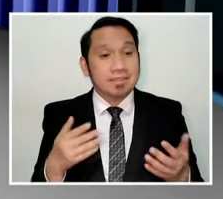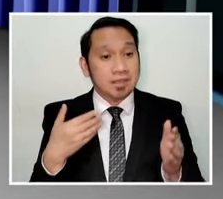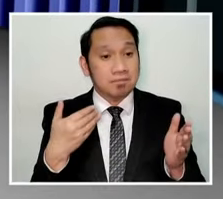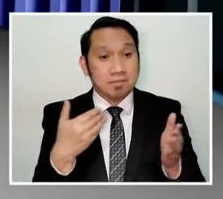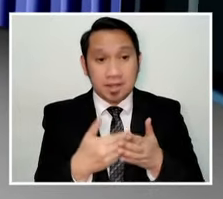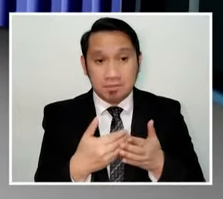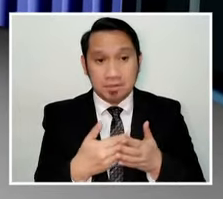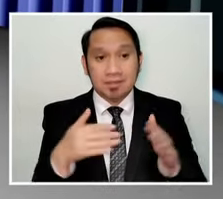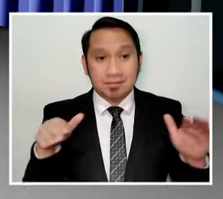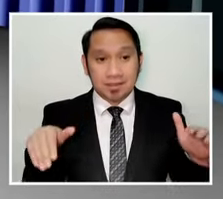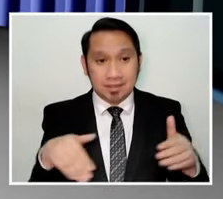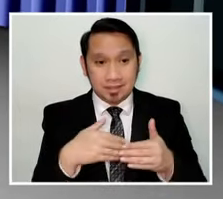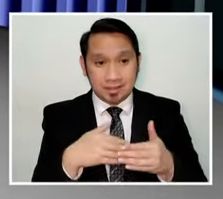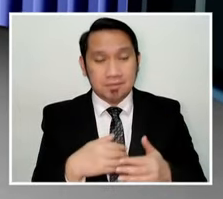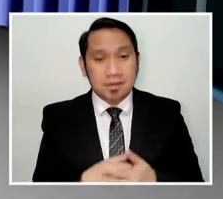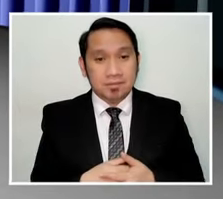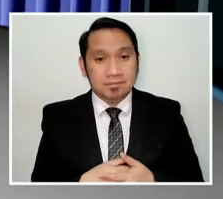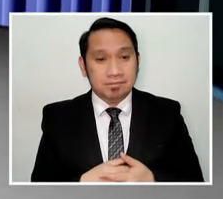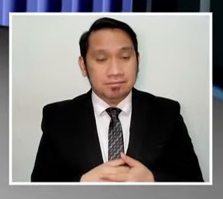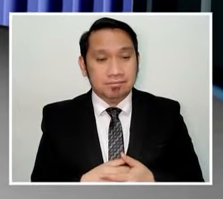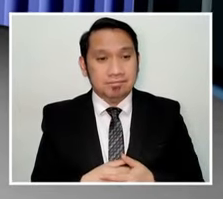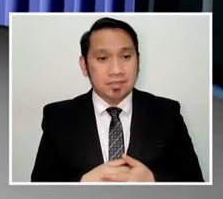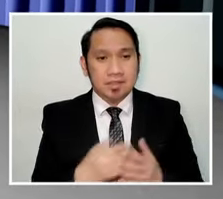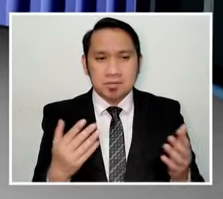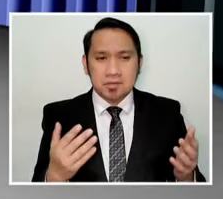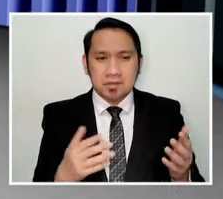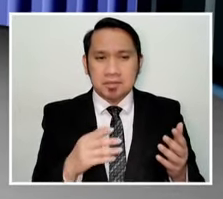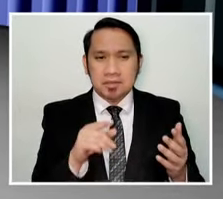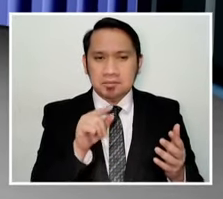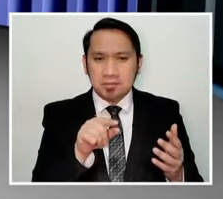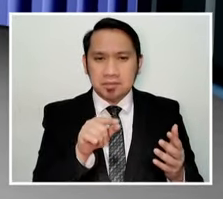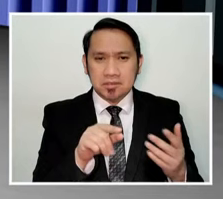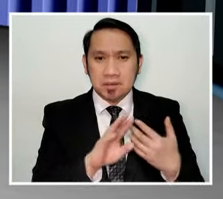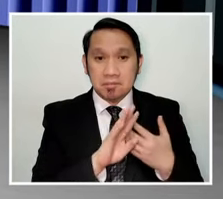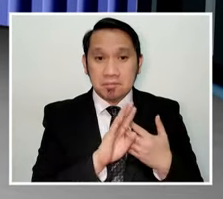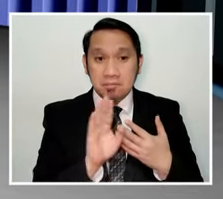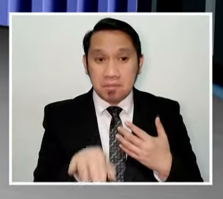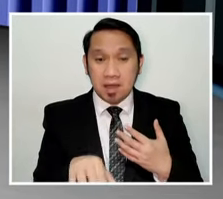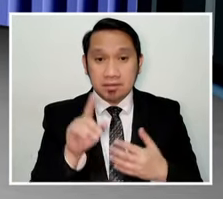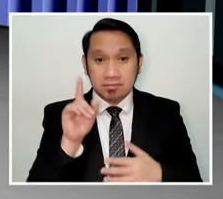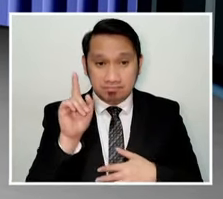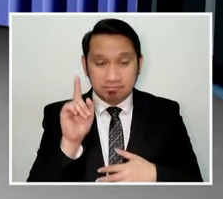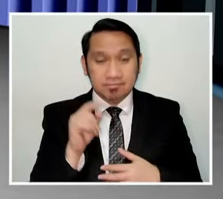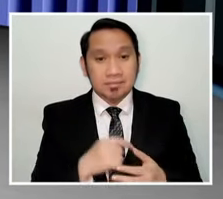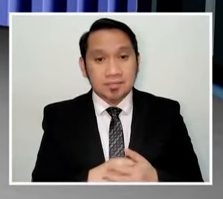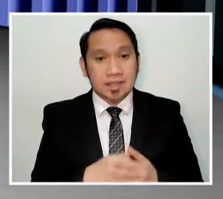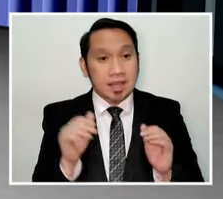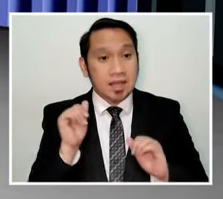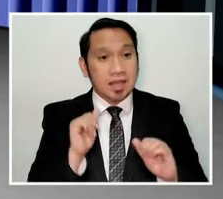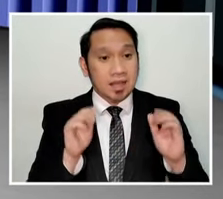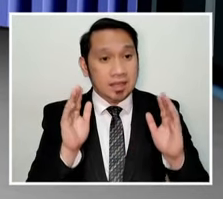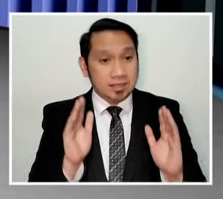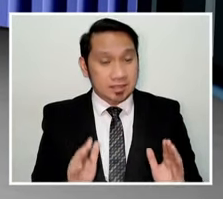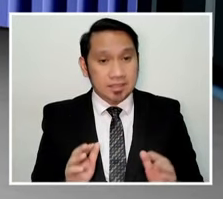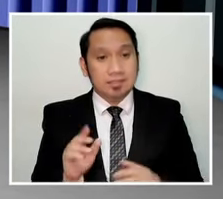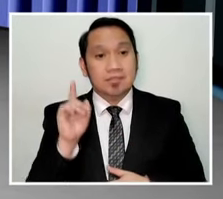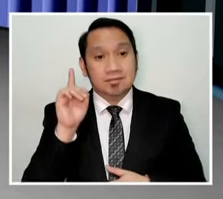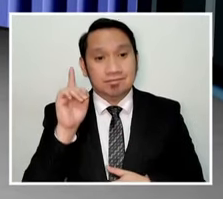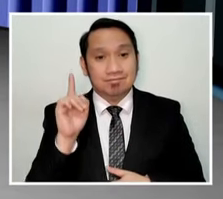nilang kasal. Usap-usapan din ang pagbabalik big screen ng in-demand kapamilya actor na si Romnick